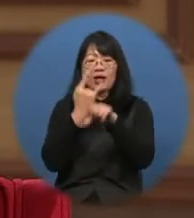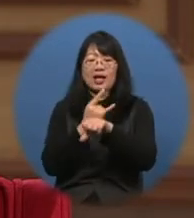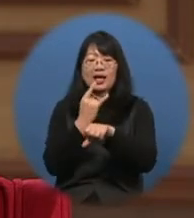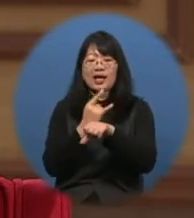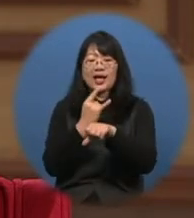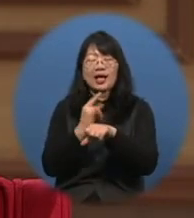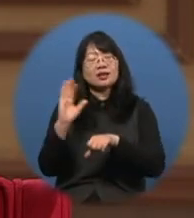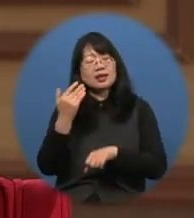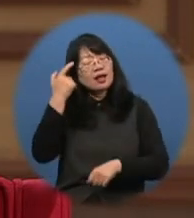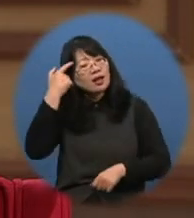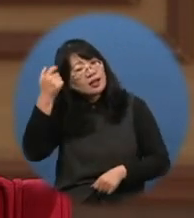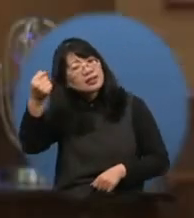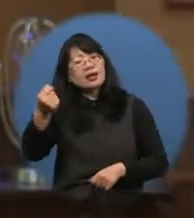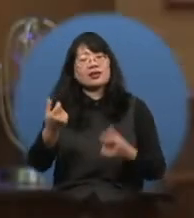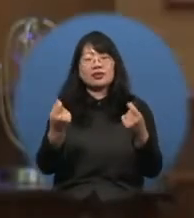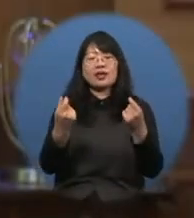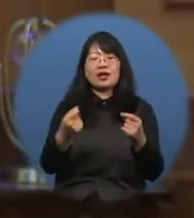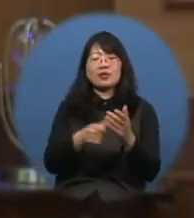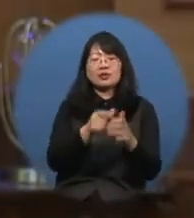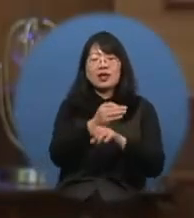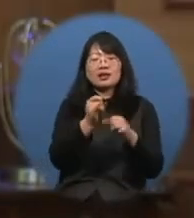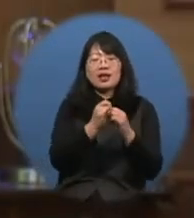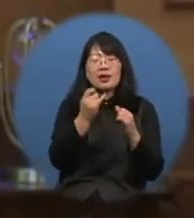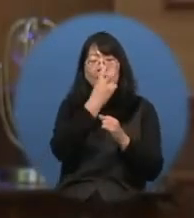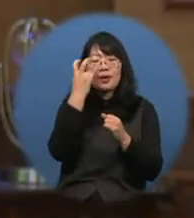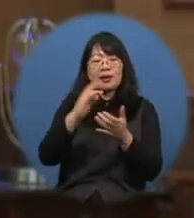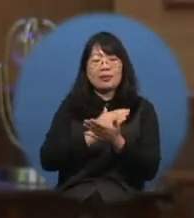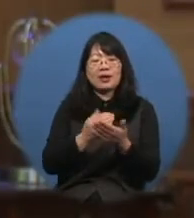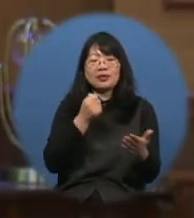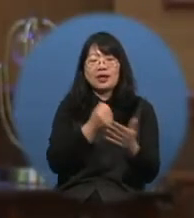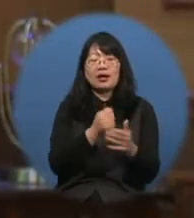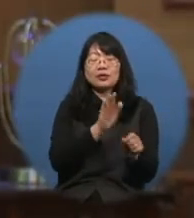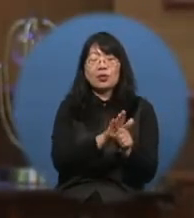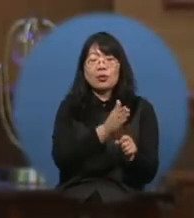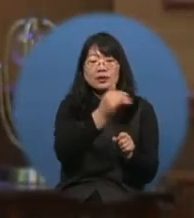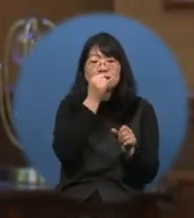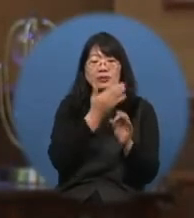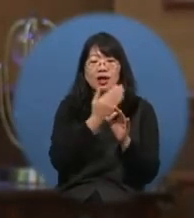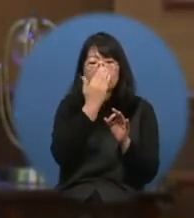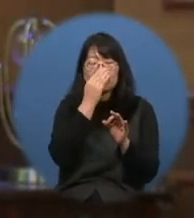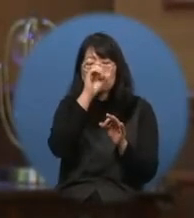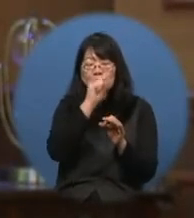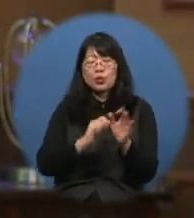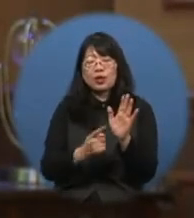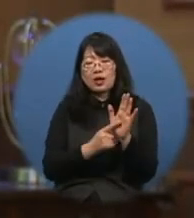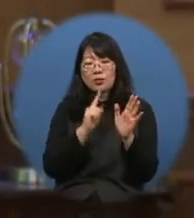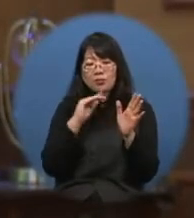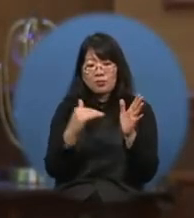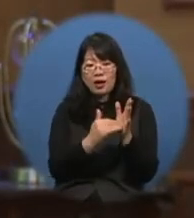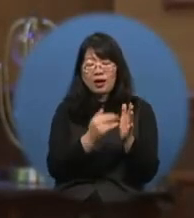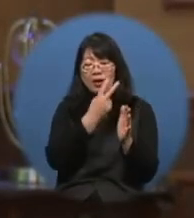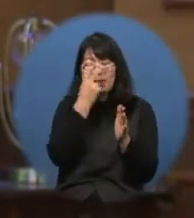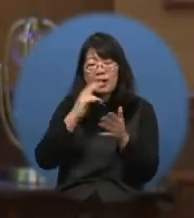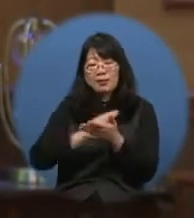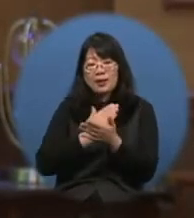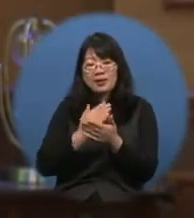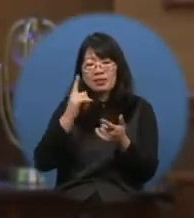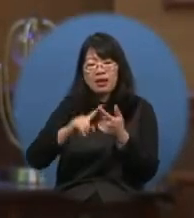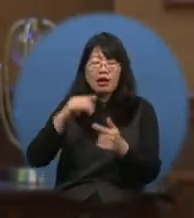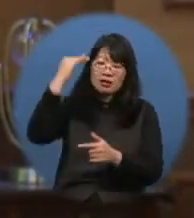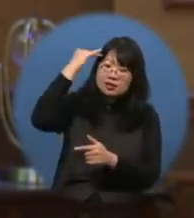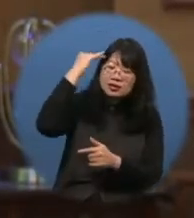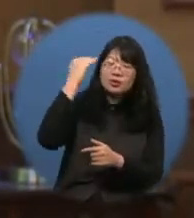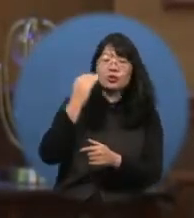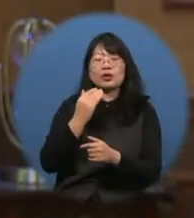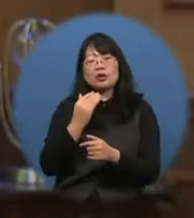나가야 되지 않을까 싶습니다. 소비자의 현명한 판단에 도움을 주면 착하고 좋은 광고고 현명한 판단을 그르칠